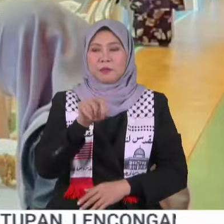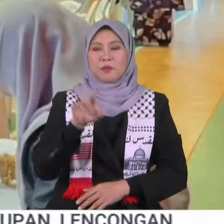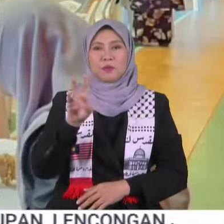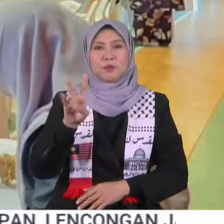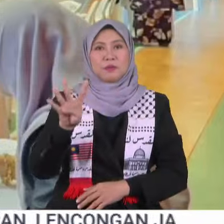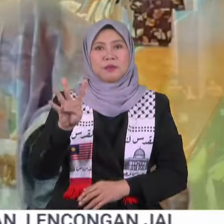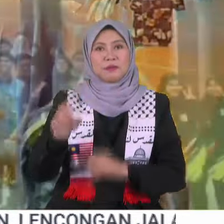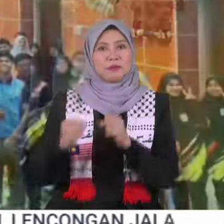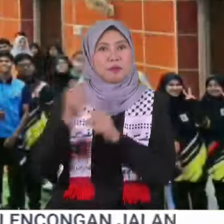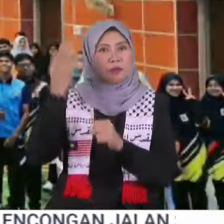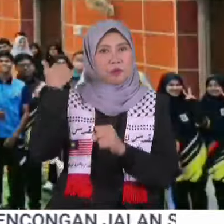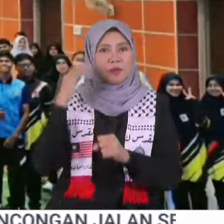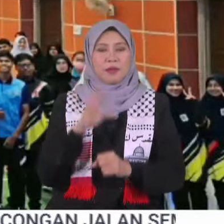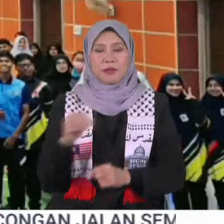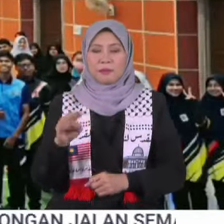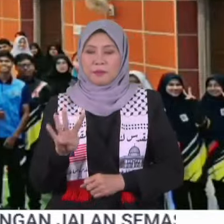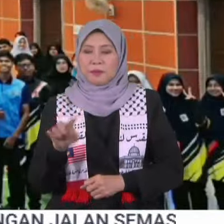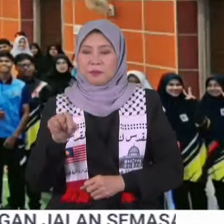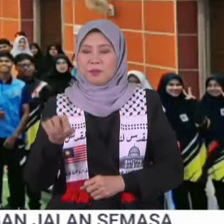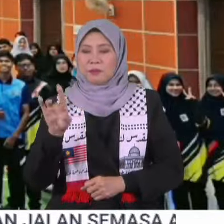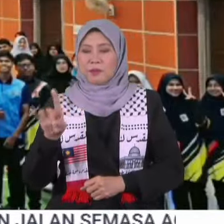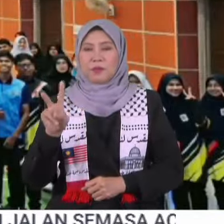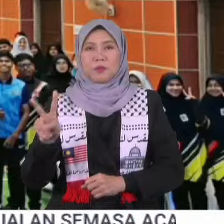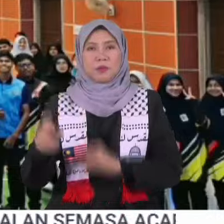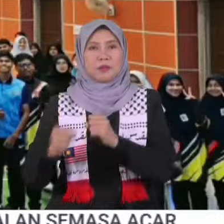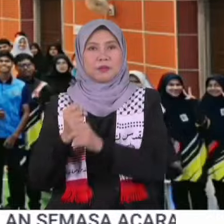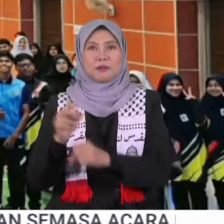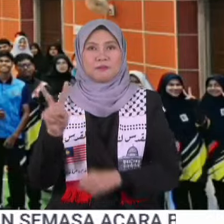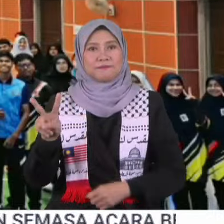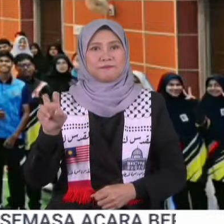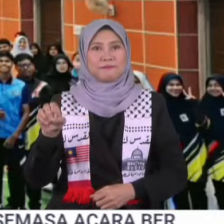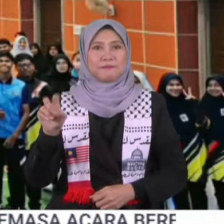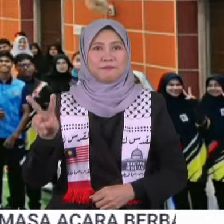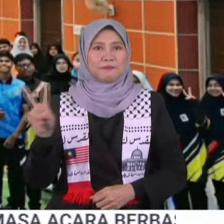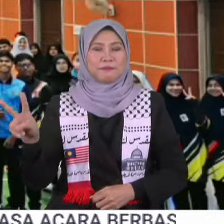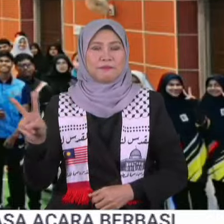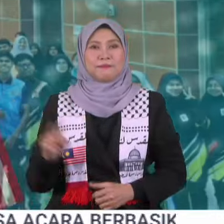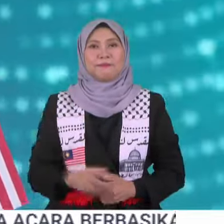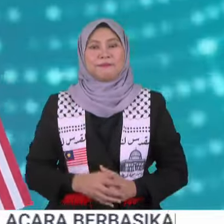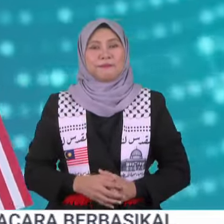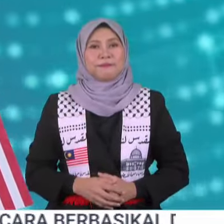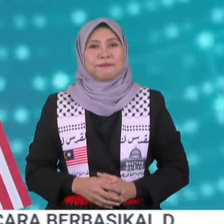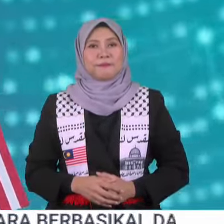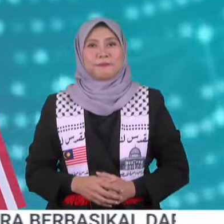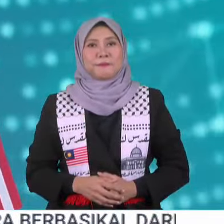tahun lalu dan 4.82 pada tahun 2022.